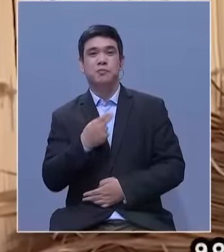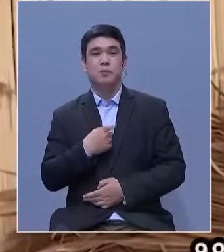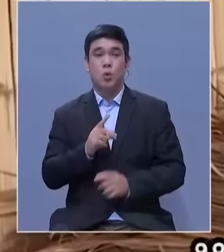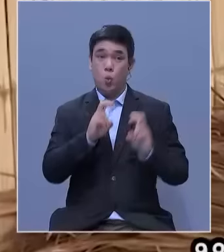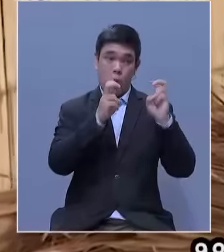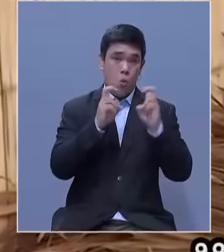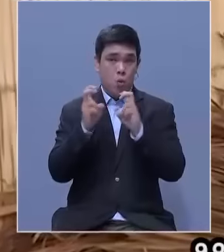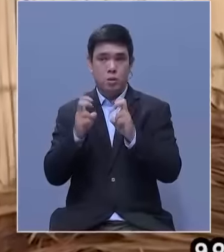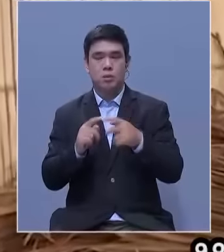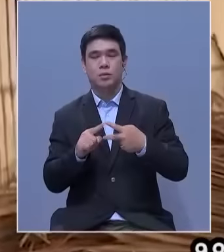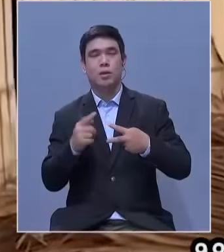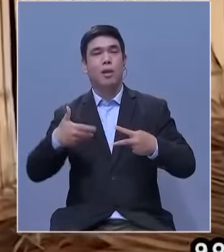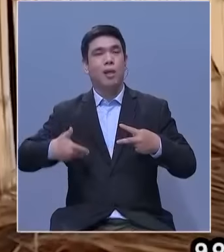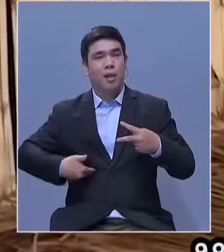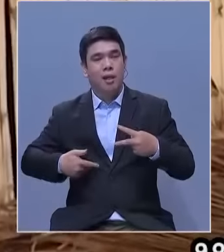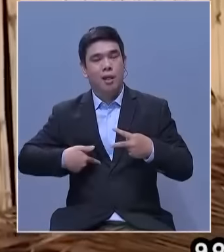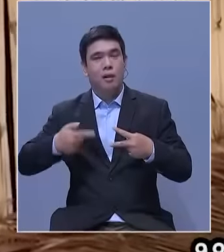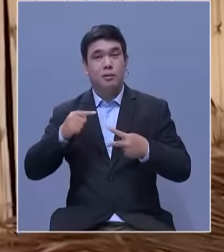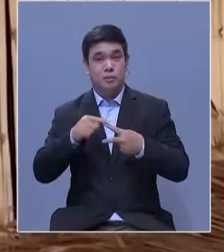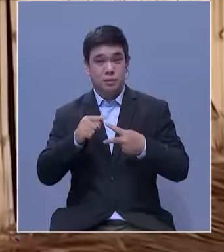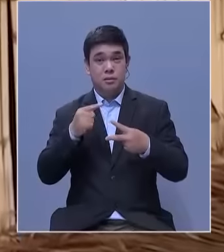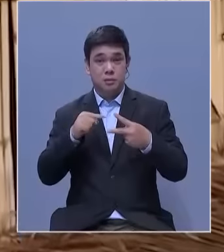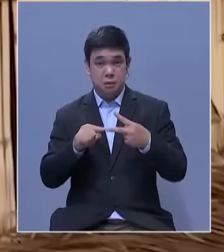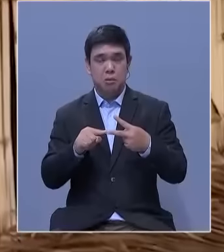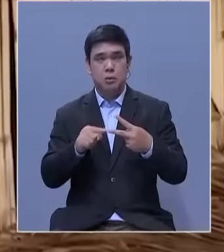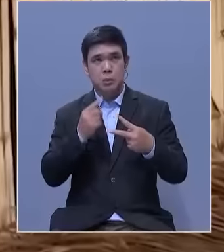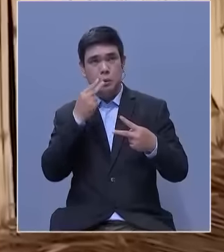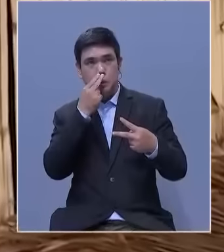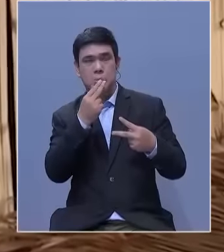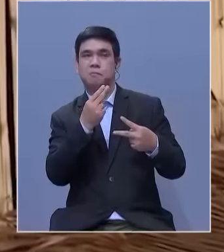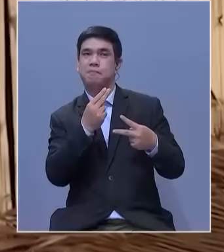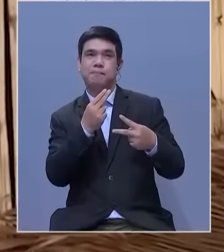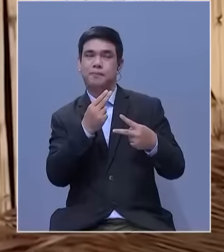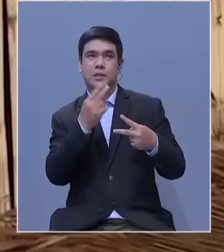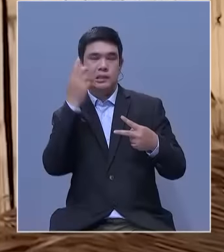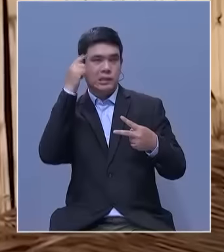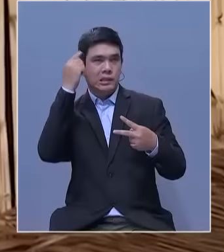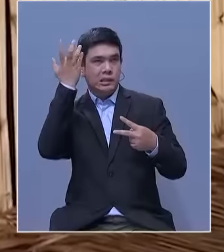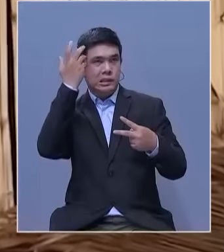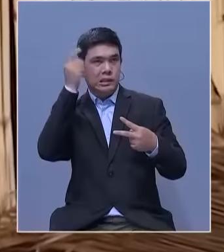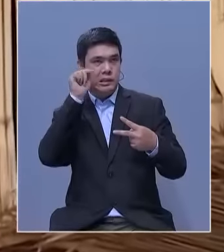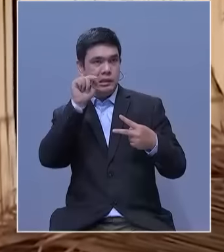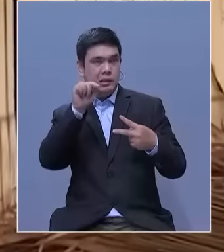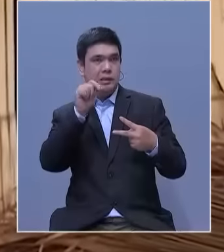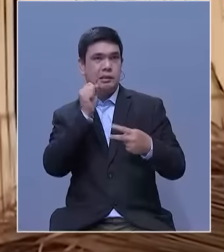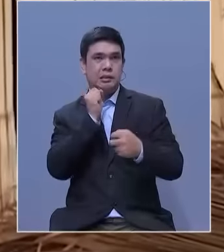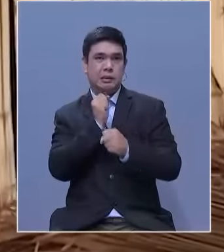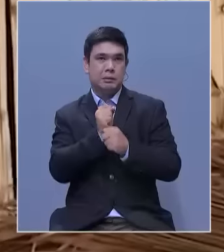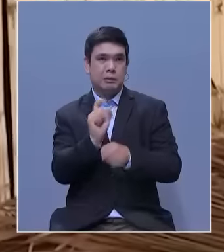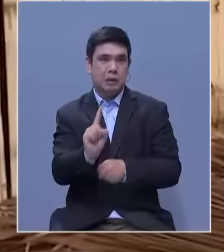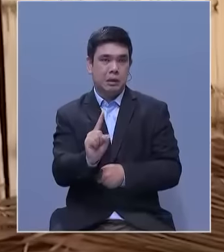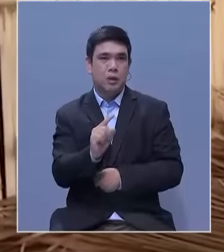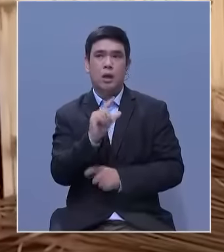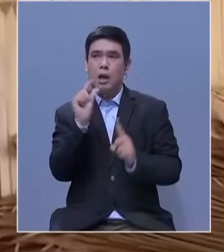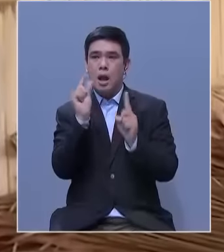คือหนึ่งตลกคลายเครียดเขาได้ดูได้ชมเนาะประเด็นที่สองก็คือบางคนเขาอาจจะคิดดูแล้วเอาไปคิดฟังเอาไปคิดเพราะว่ามันจะมี